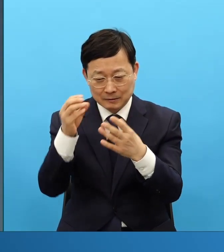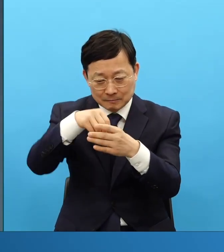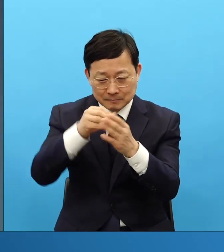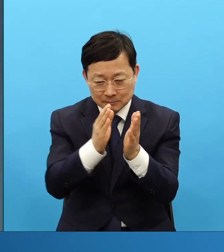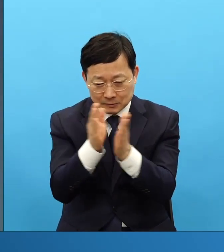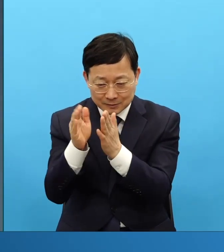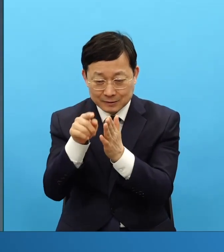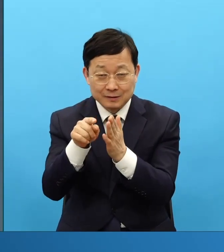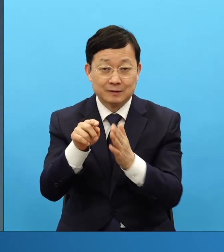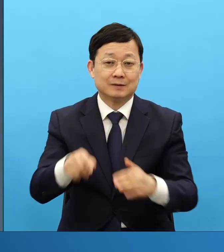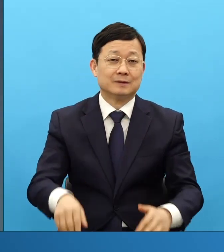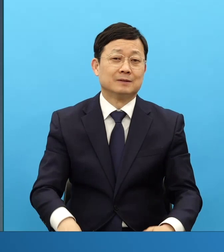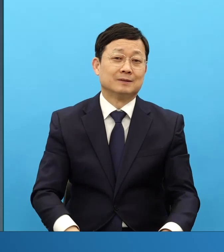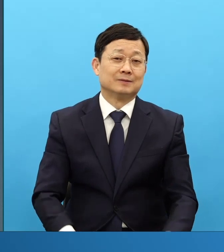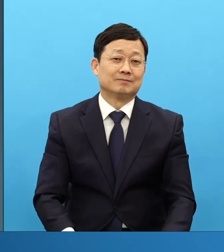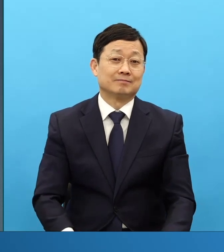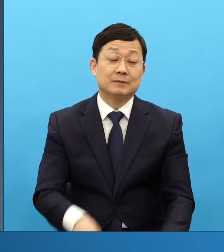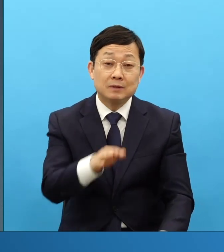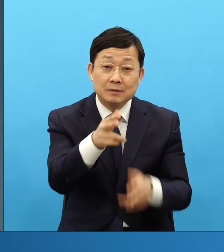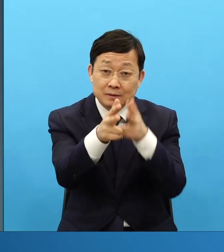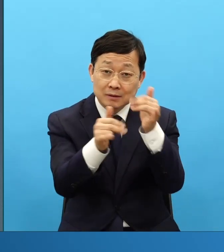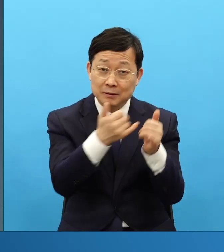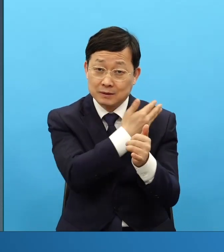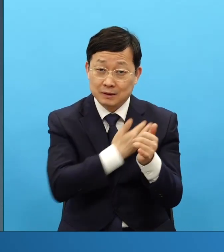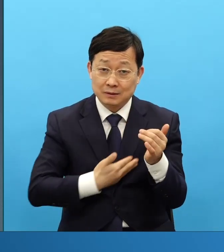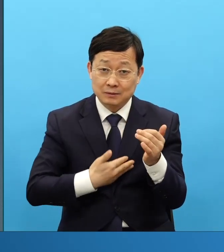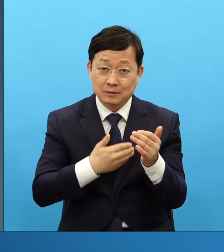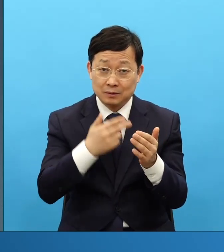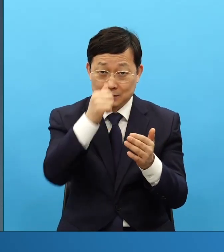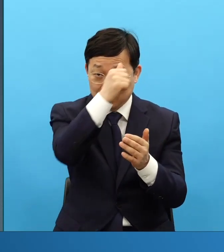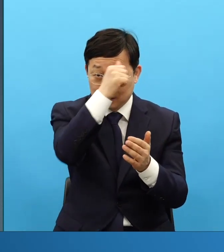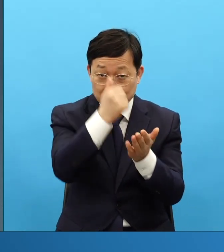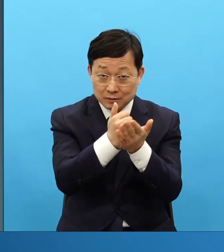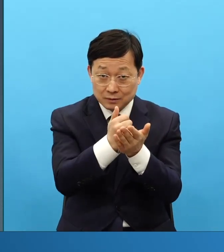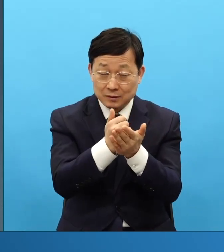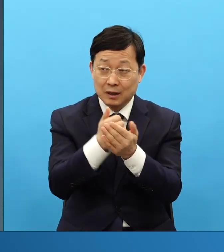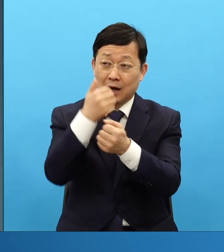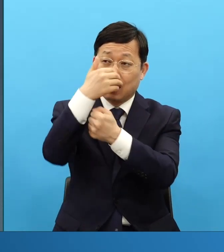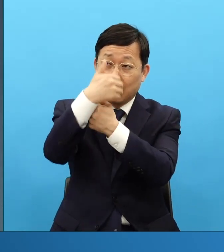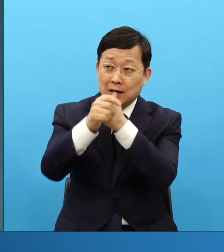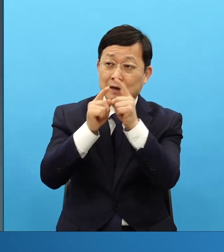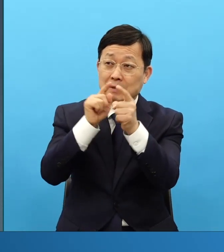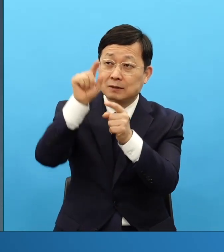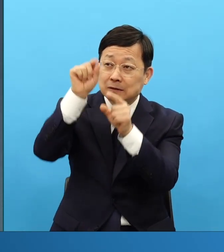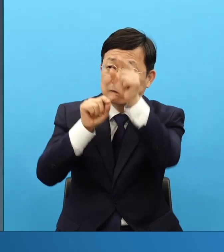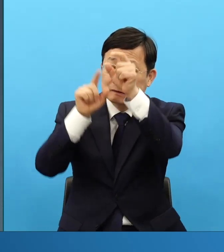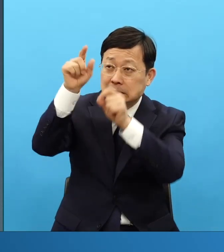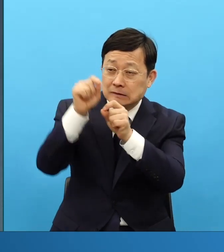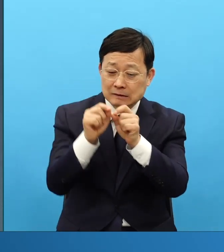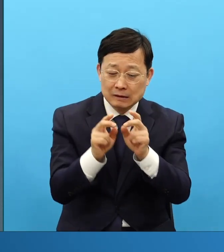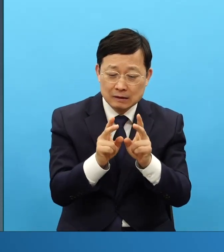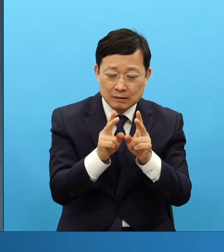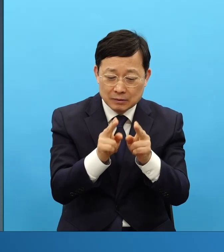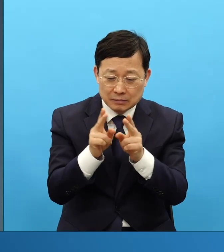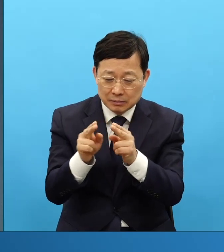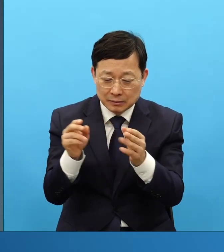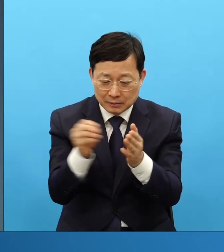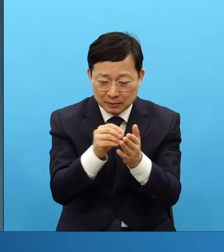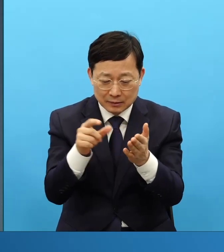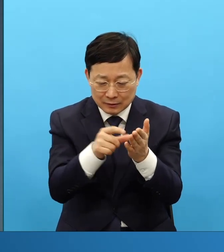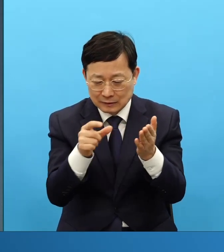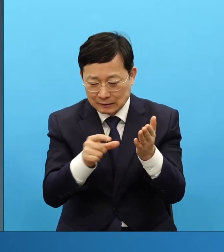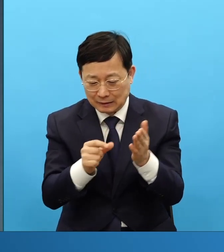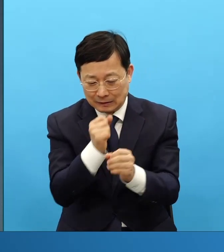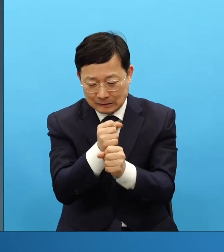사업인들이 계속해서 이 말씀이 답이 되도록 계속 편집을 해야 Our elders, 돼요. our church officers, business people, you have to continue to edit so that the